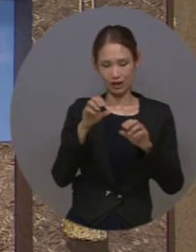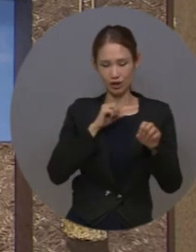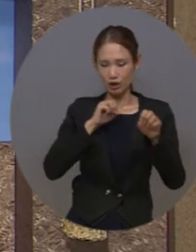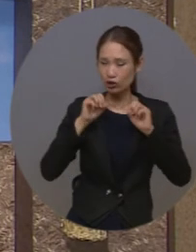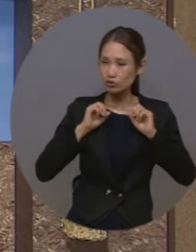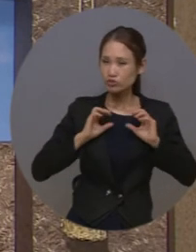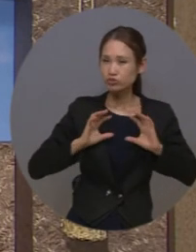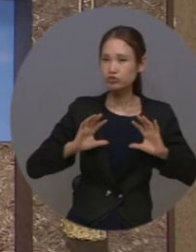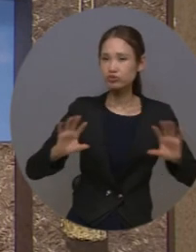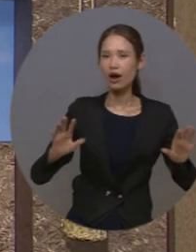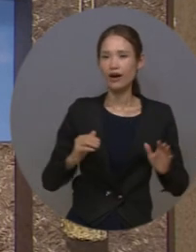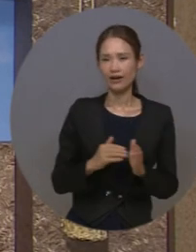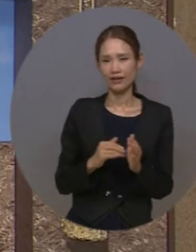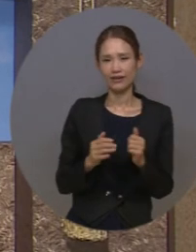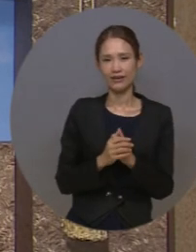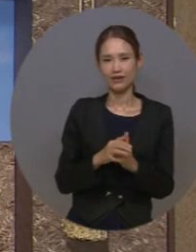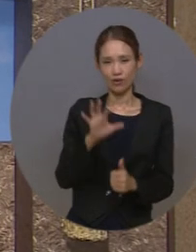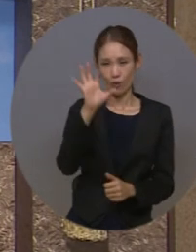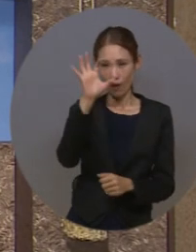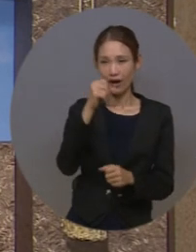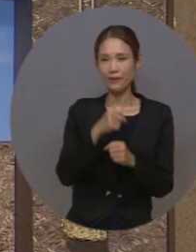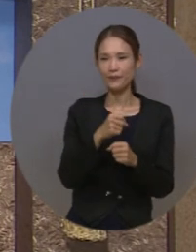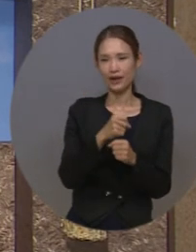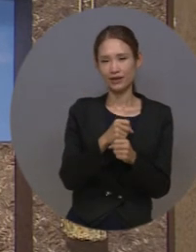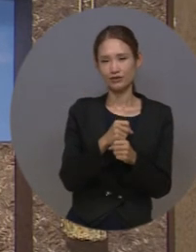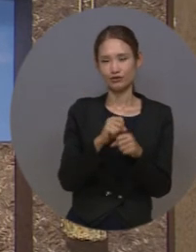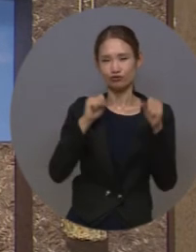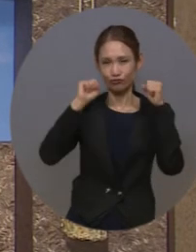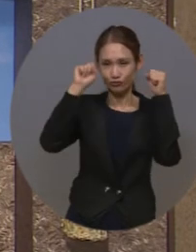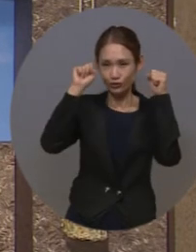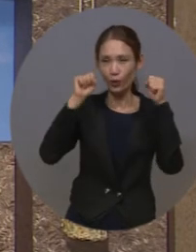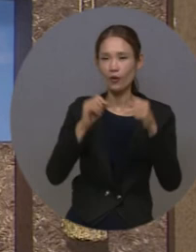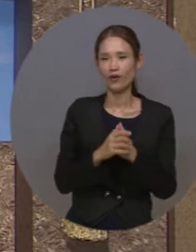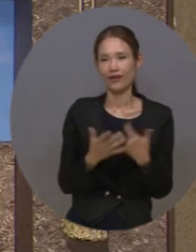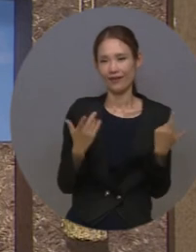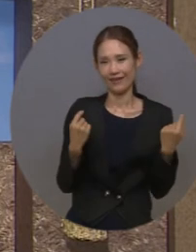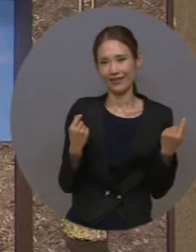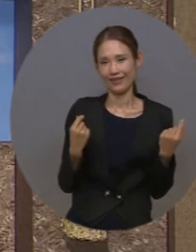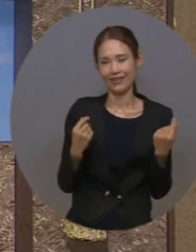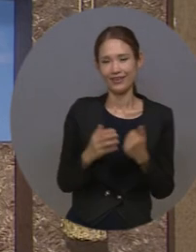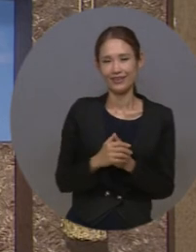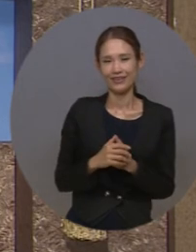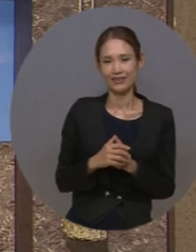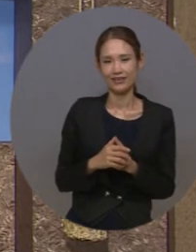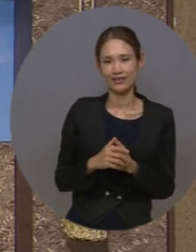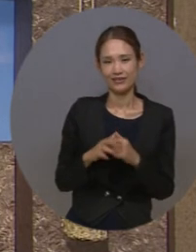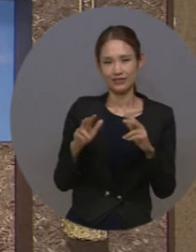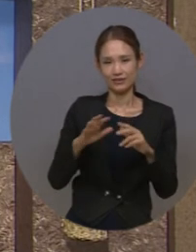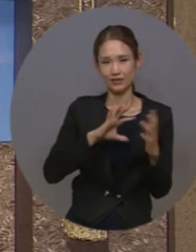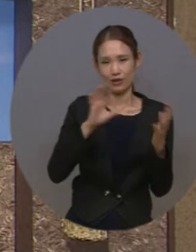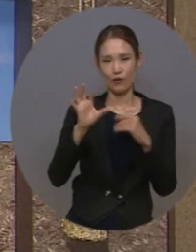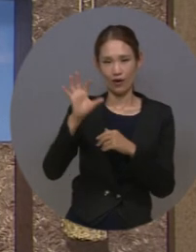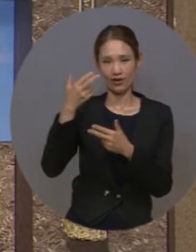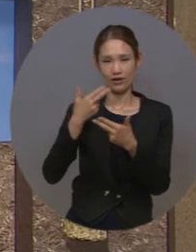퍼져서 그때 그 화장실을 만들기 운동을 했고 지금도 세계 화장실